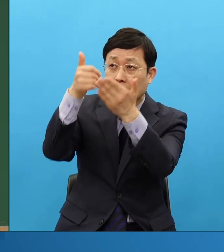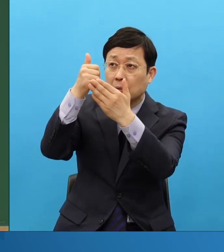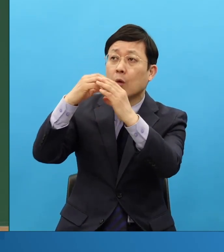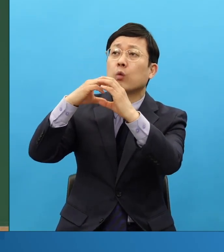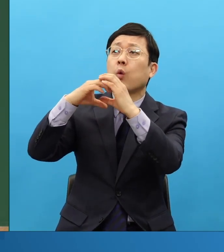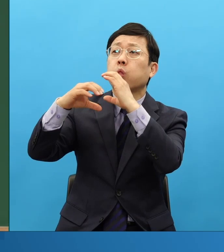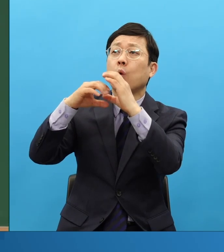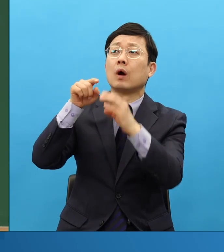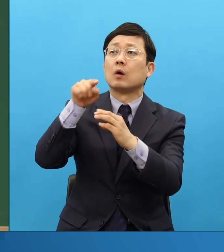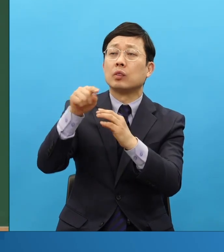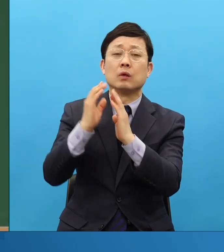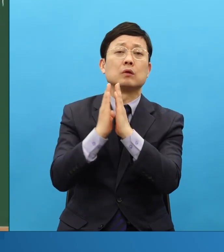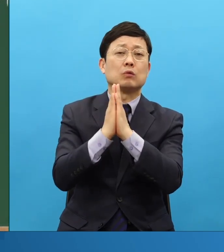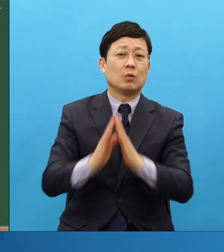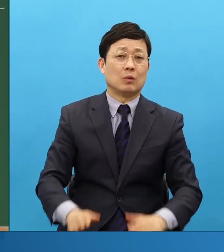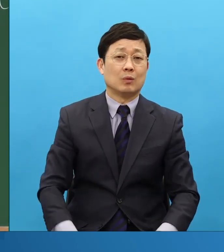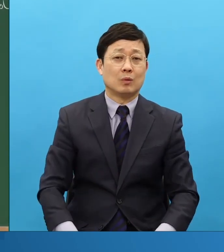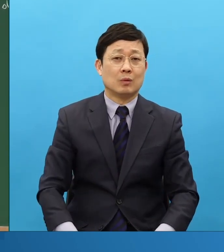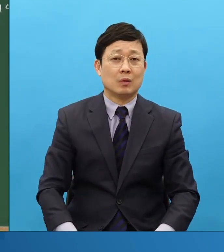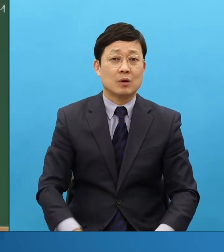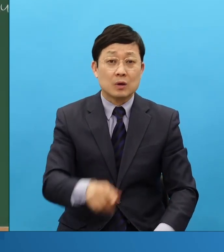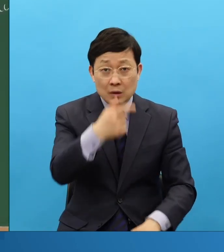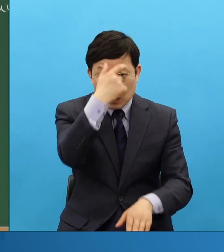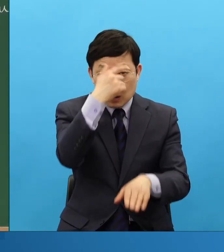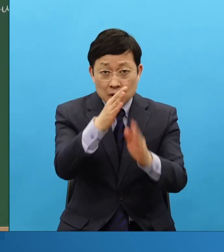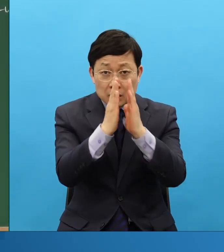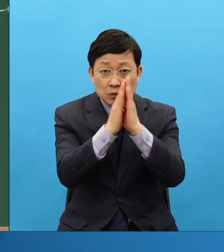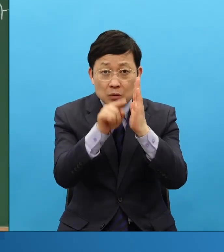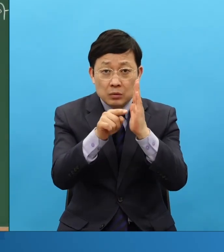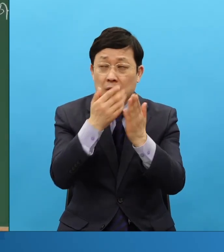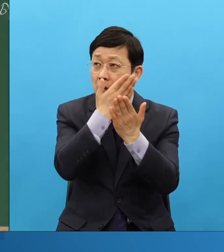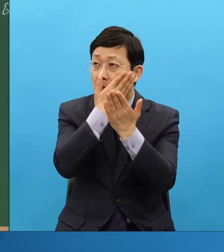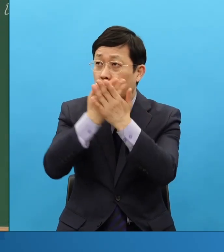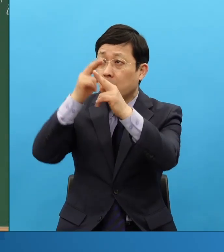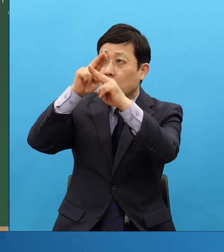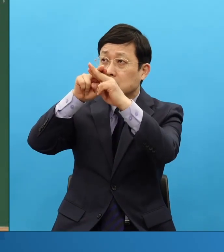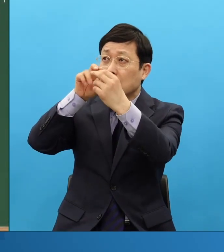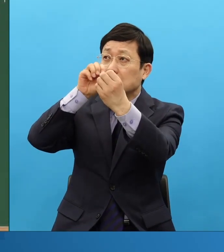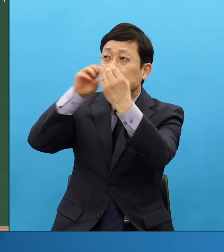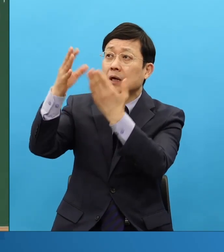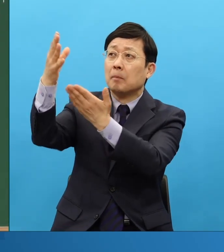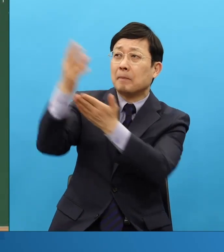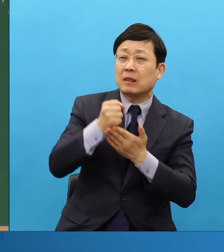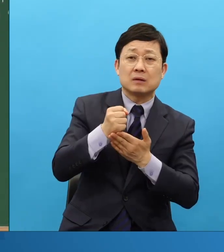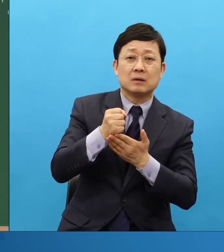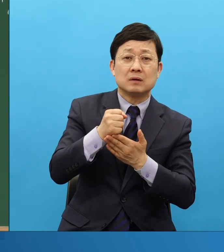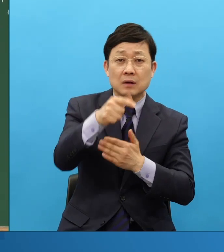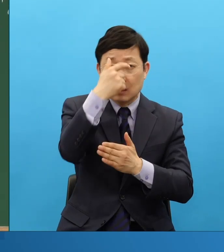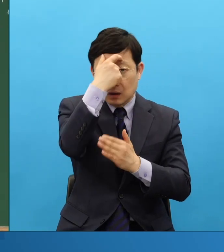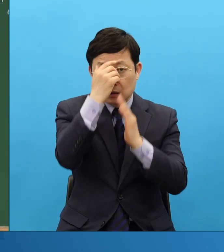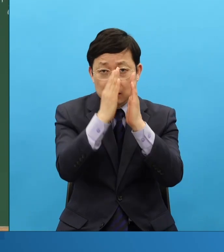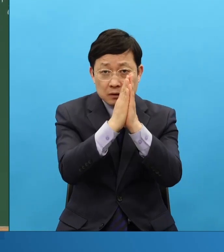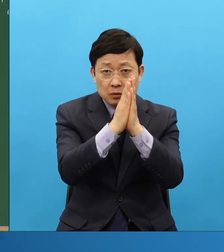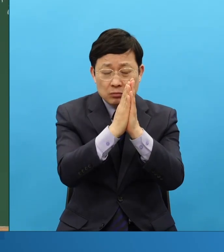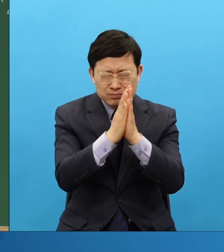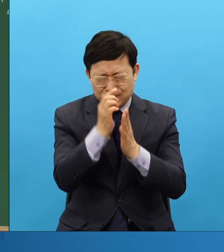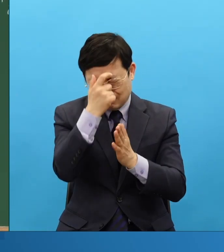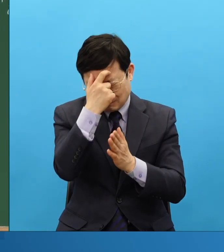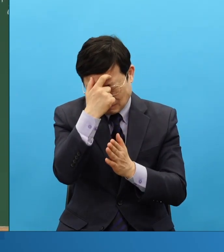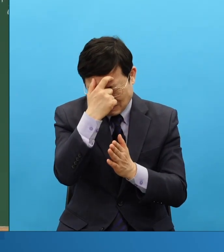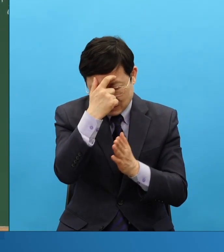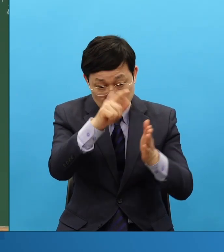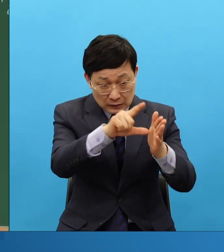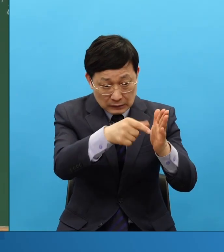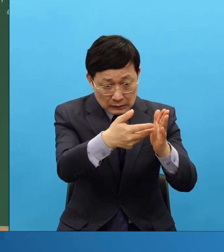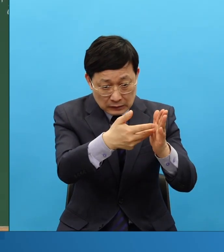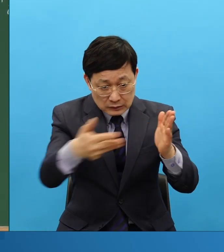tremendous. Knowing what prayer is, 기도는 is that the 보좌의 능력이 임하는 거예요. It's the power of the throne coming 기도는 upon 시대를 바꾸는 거예요. Prayer is